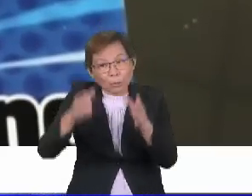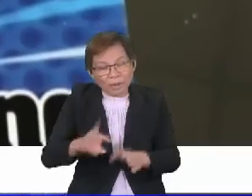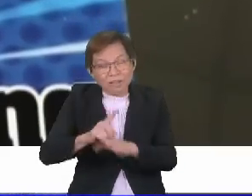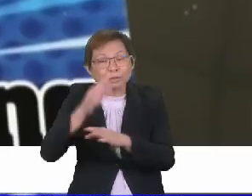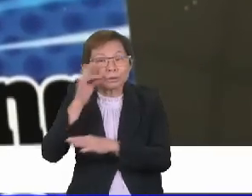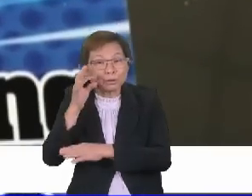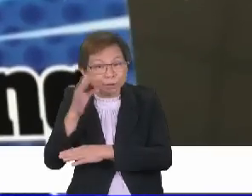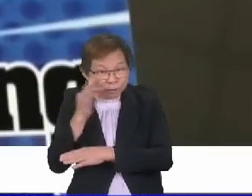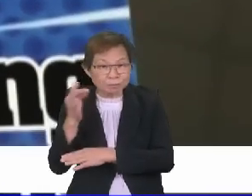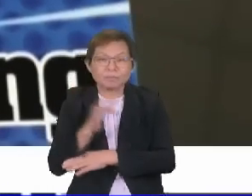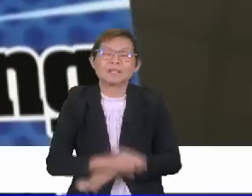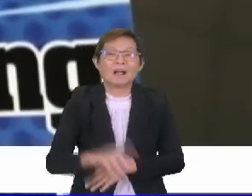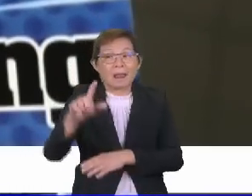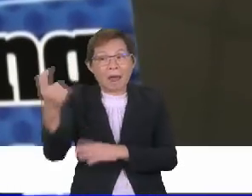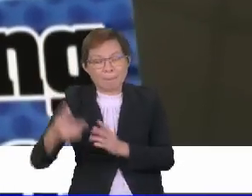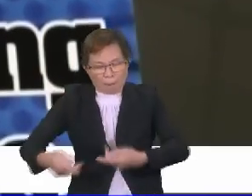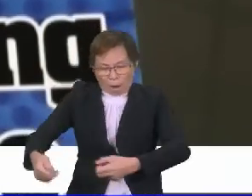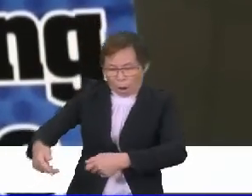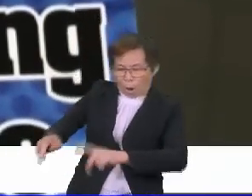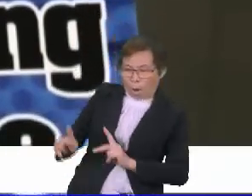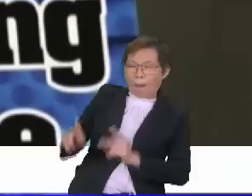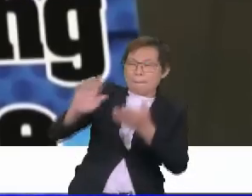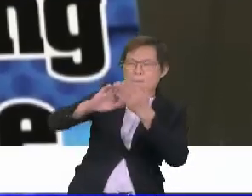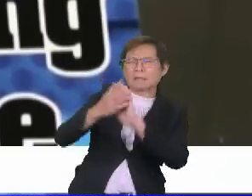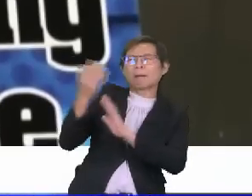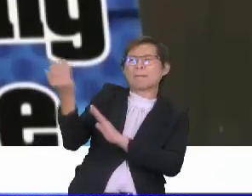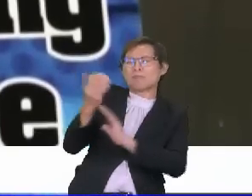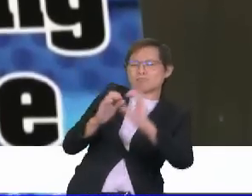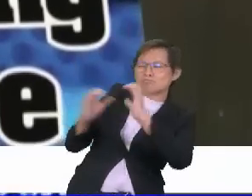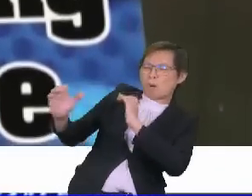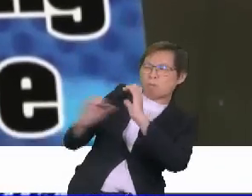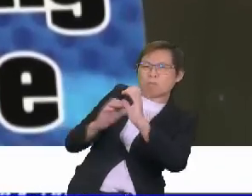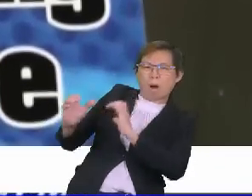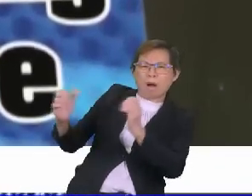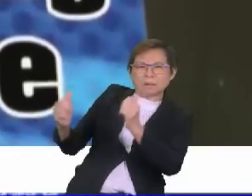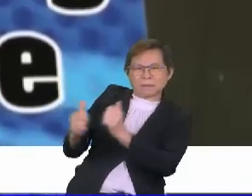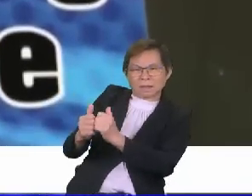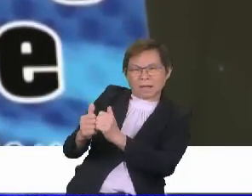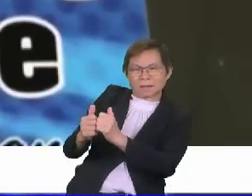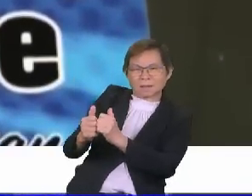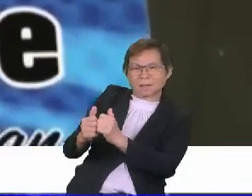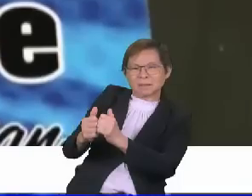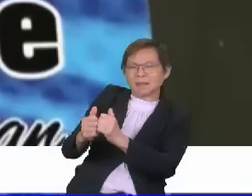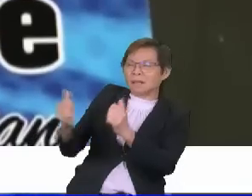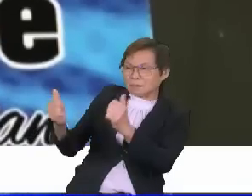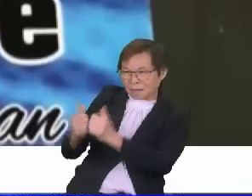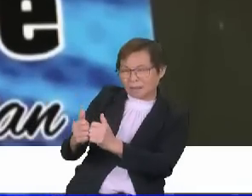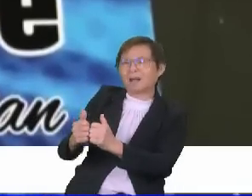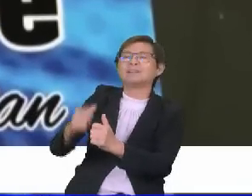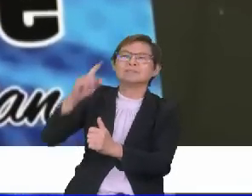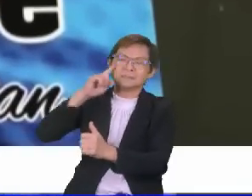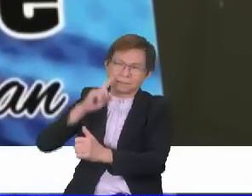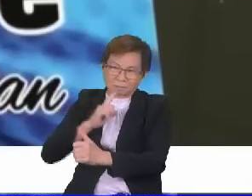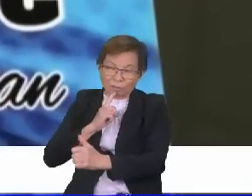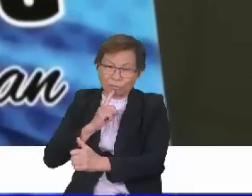lain katanya Ia adalah peluang kepada masyarakat biasa untuk berkomunikasi dengan mereka terutama golongan yang mempunyai bahasa